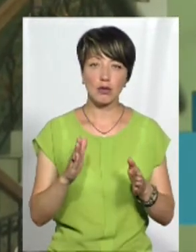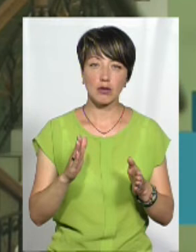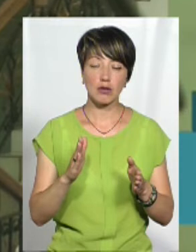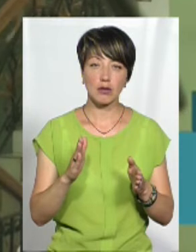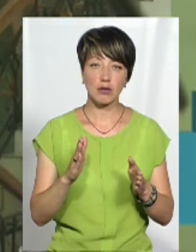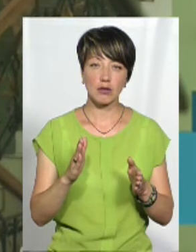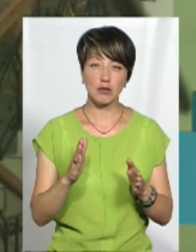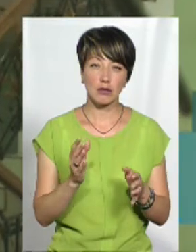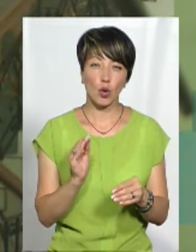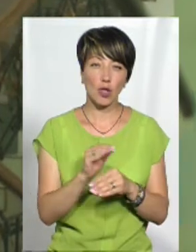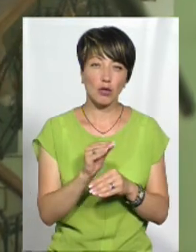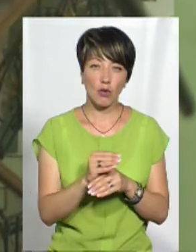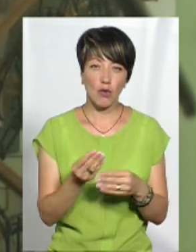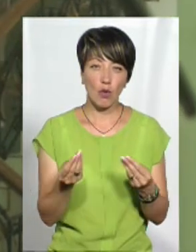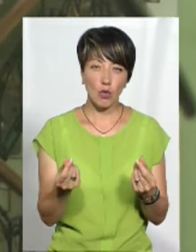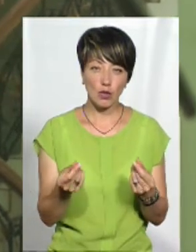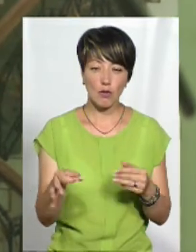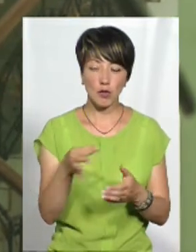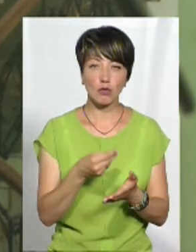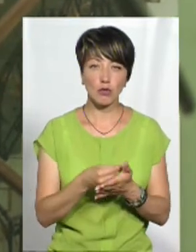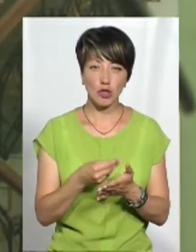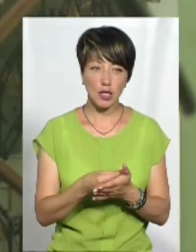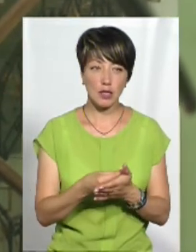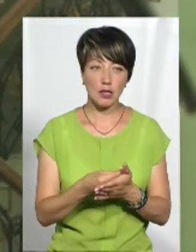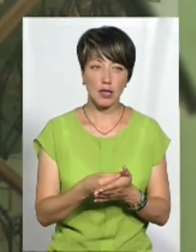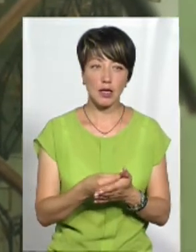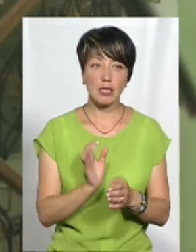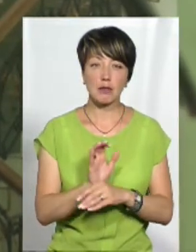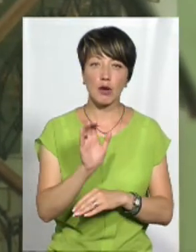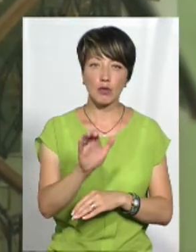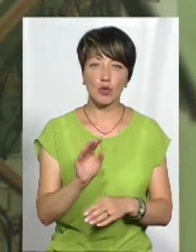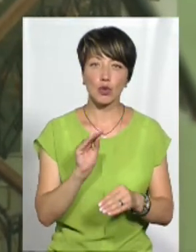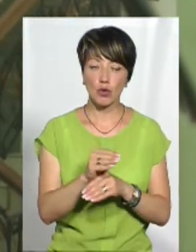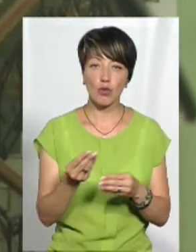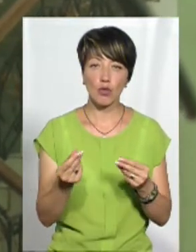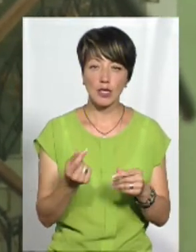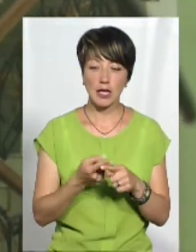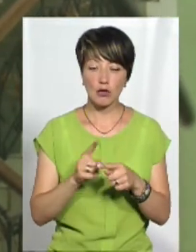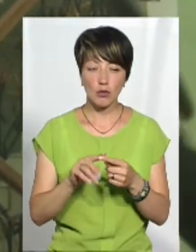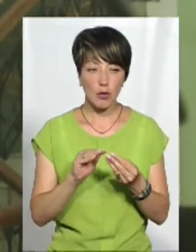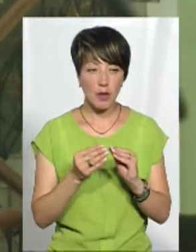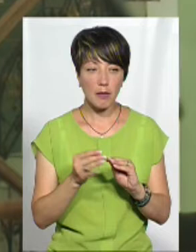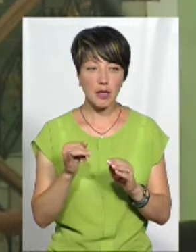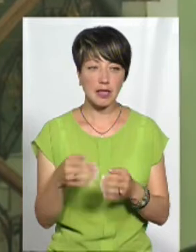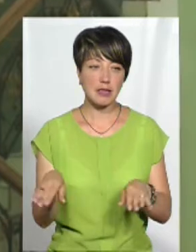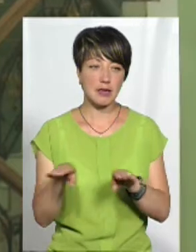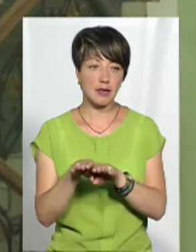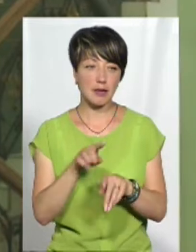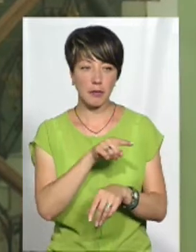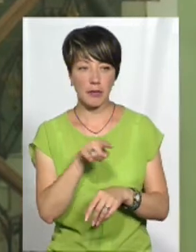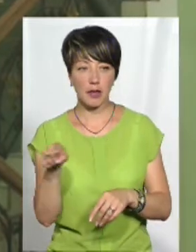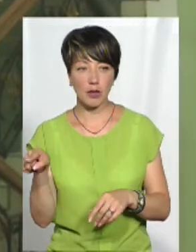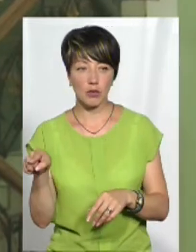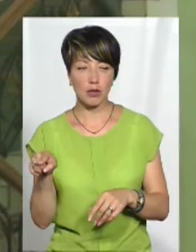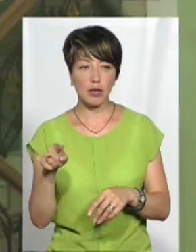будемо мати додаткові якісь кошти в обласному бюджеті, треба спрямувати додаткові кошти на цю проблематику і закрити отой дефіцит, який